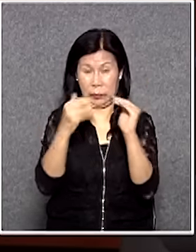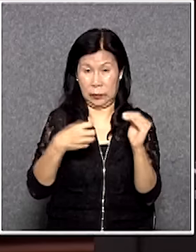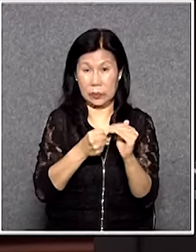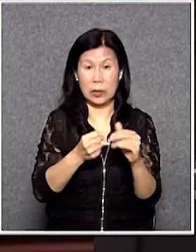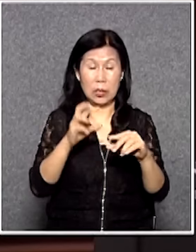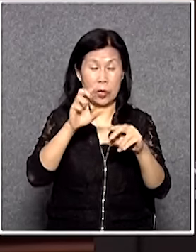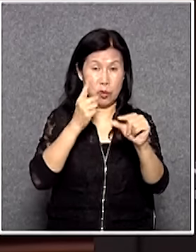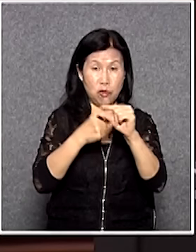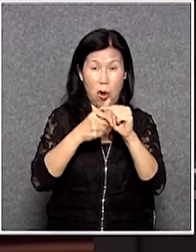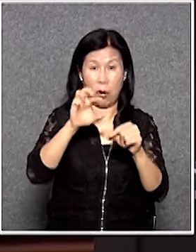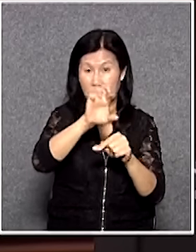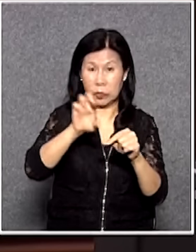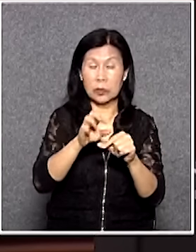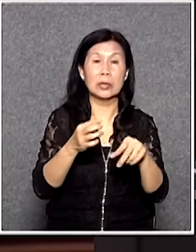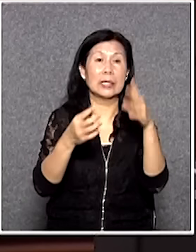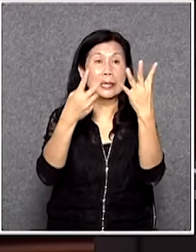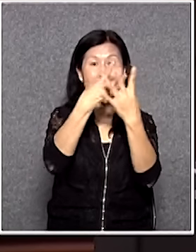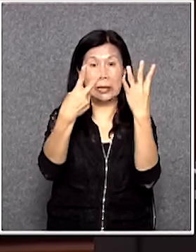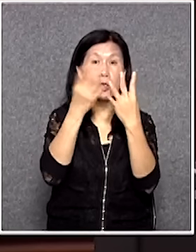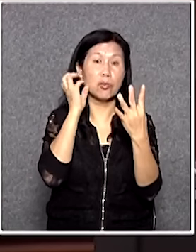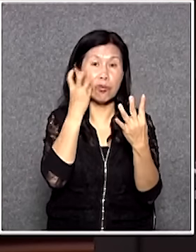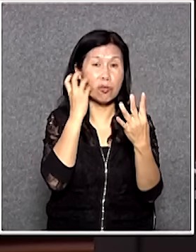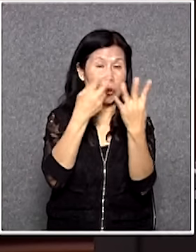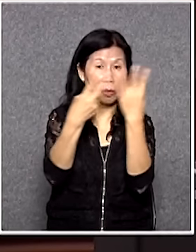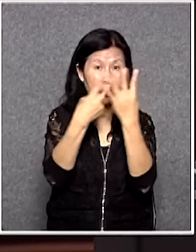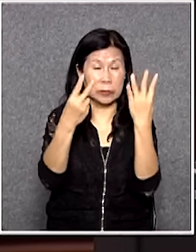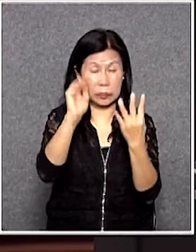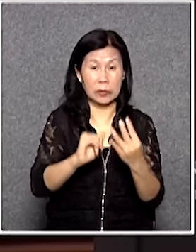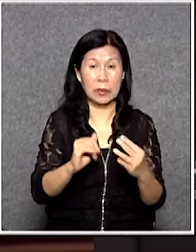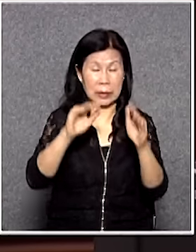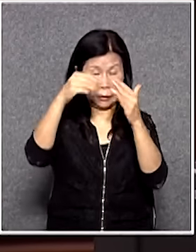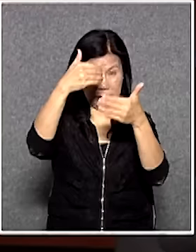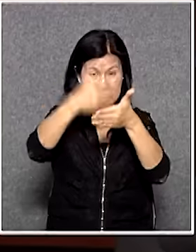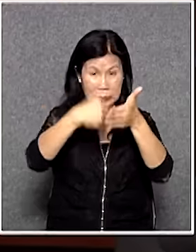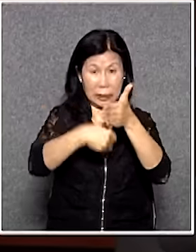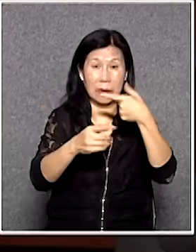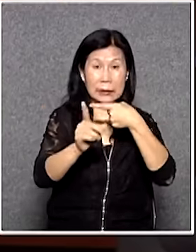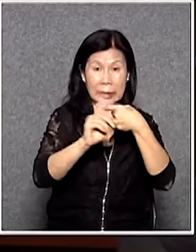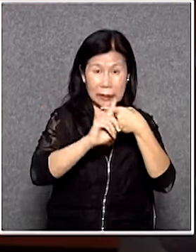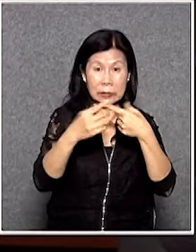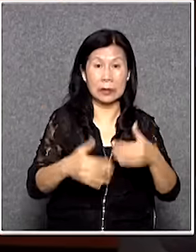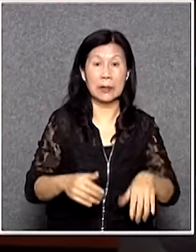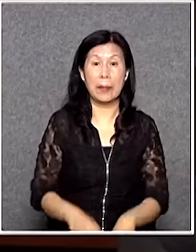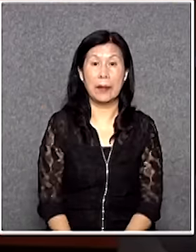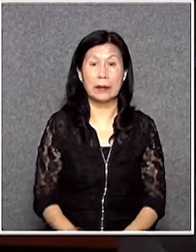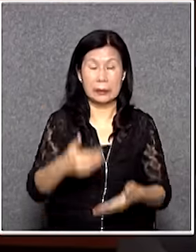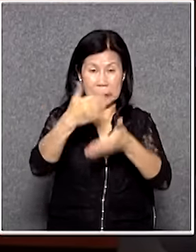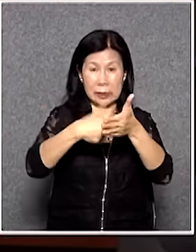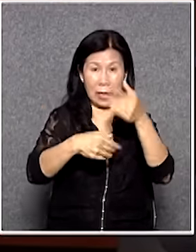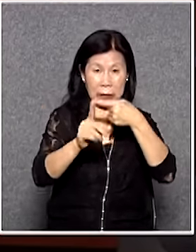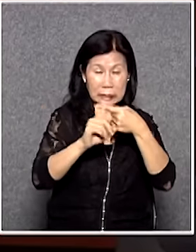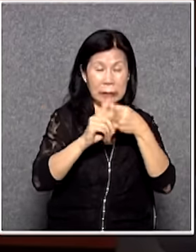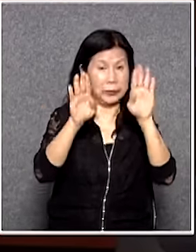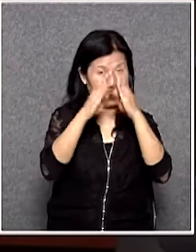數來的，即是42歲。為了降低風險機制的，即是作為這個降低風險機制的開